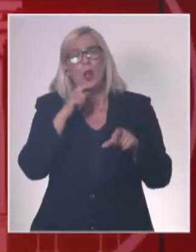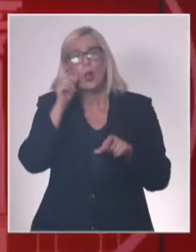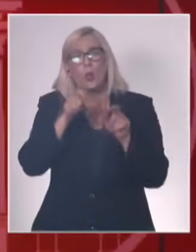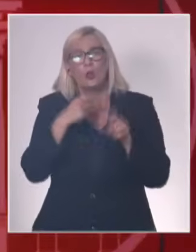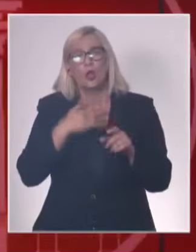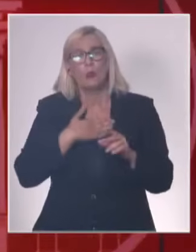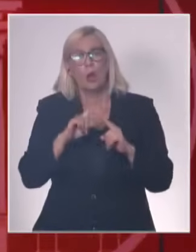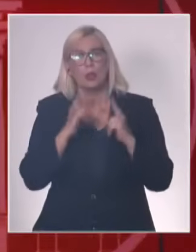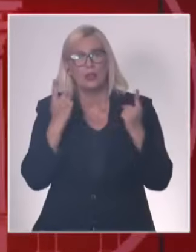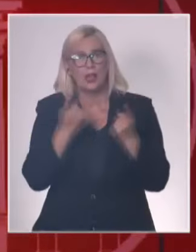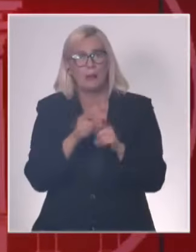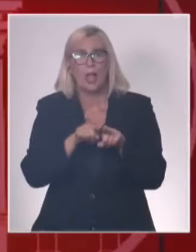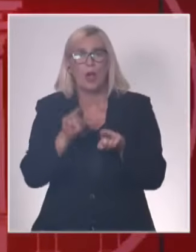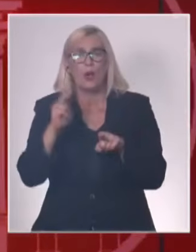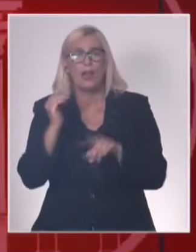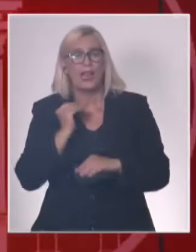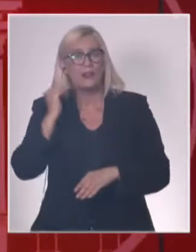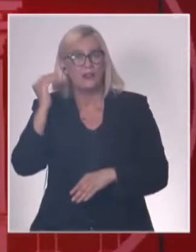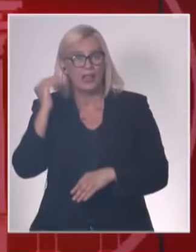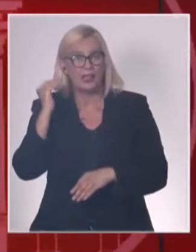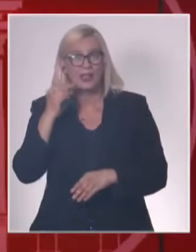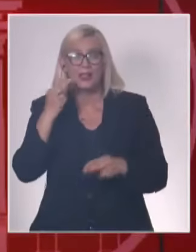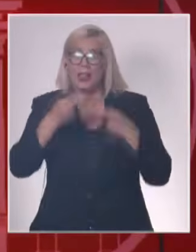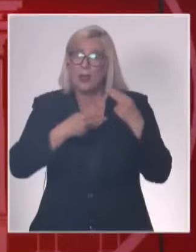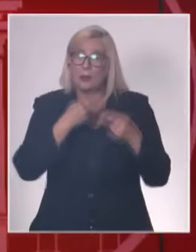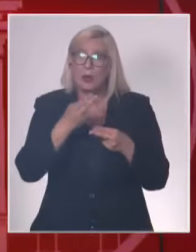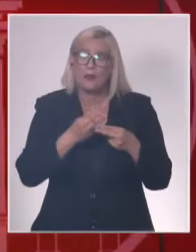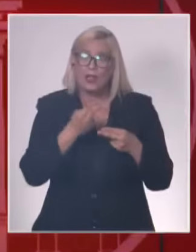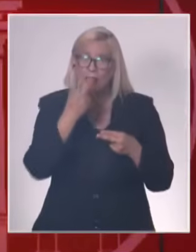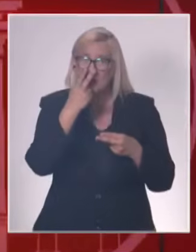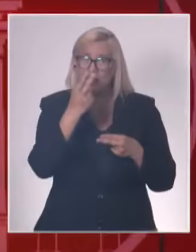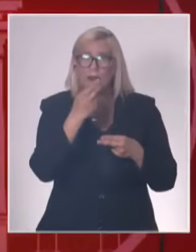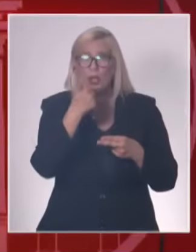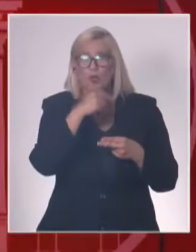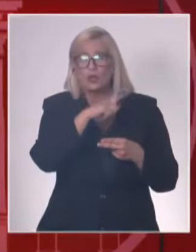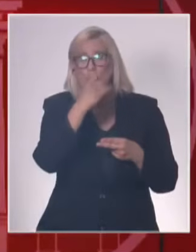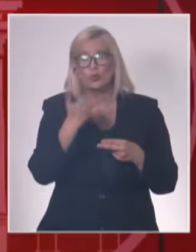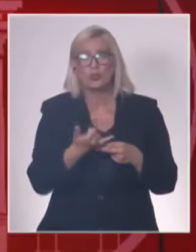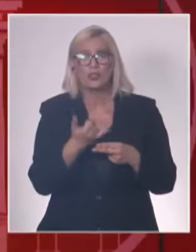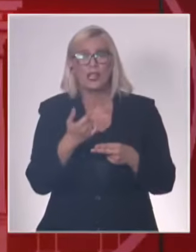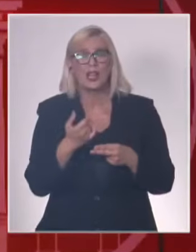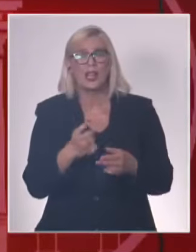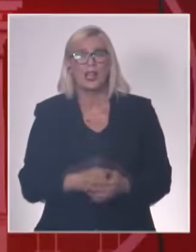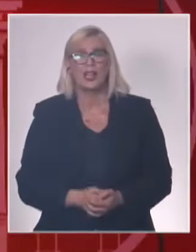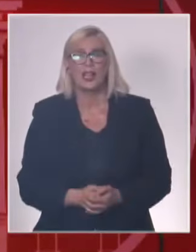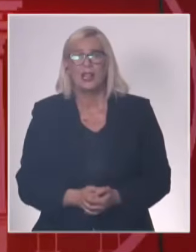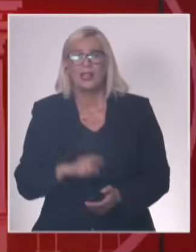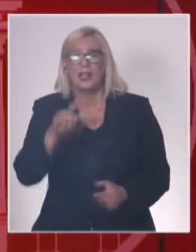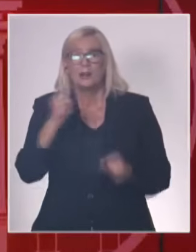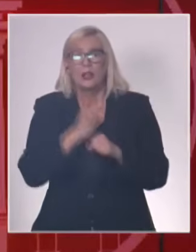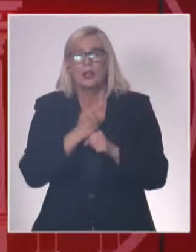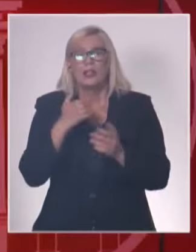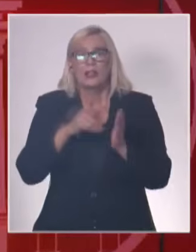мојот кабинет, но и колегите од владата да провериме еден параметар кој што досега можеби го подценуваме, а тоа е анализа